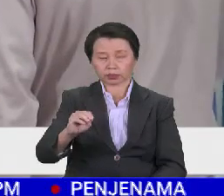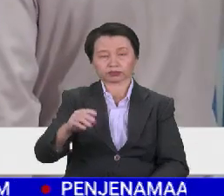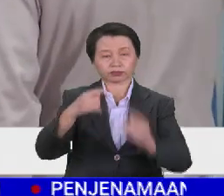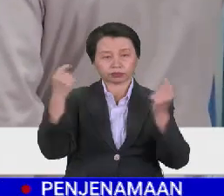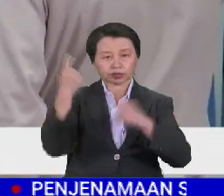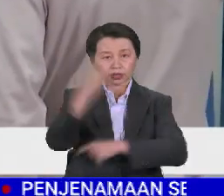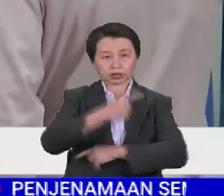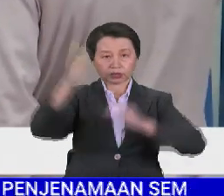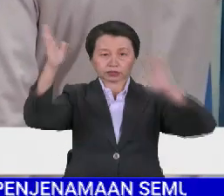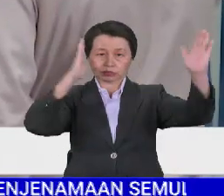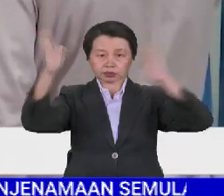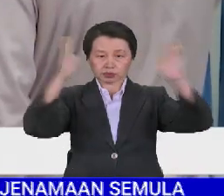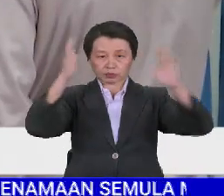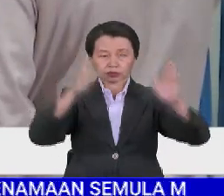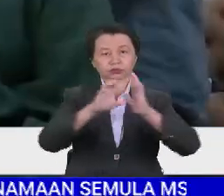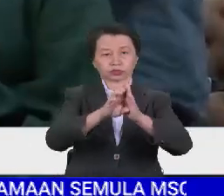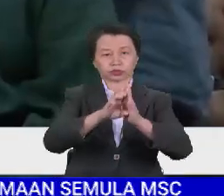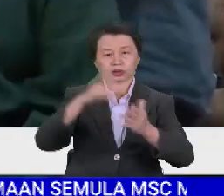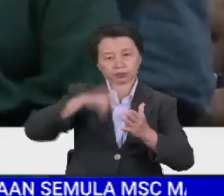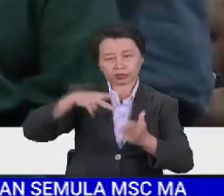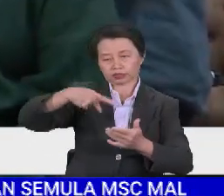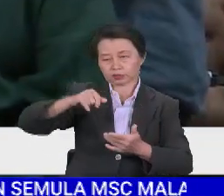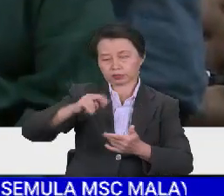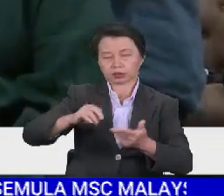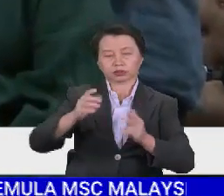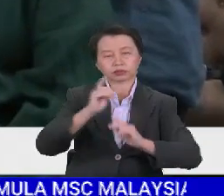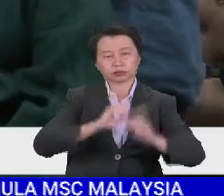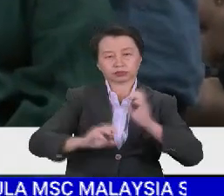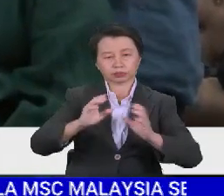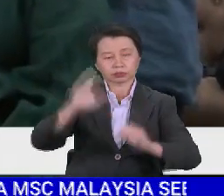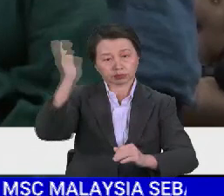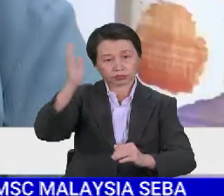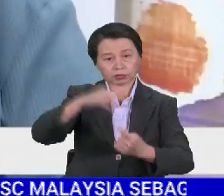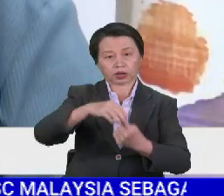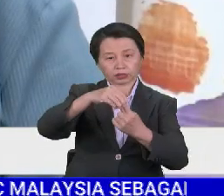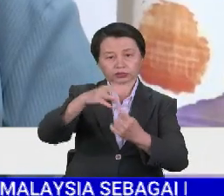sambutan hari Malaysia antaranya pantun drama khas dan kuis